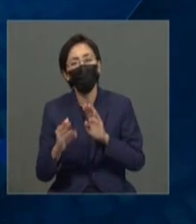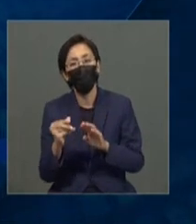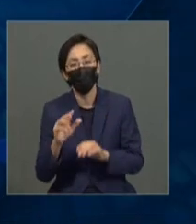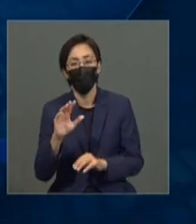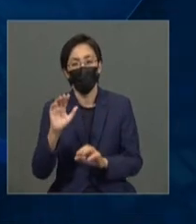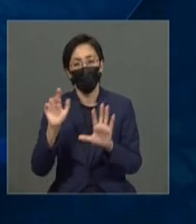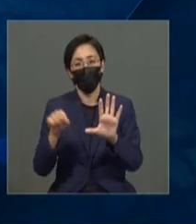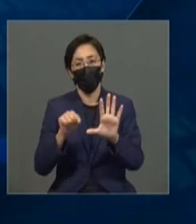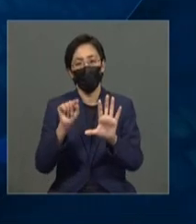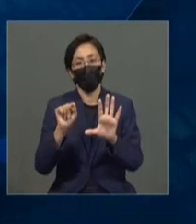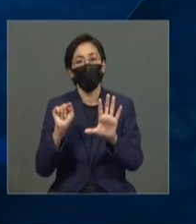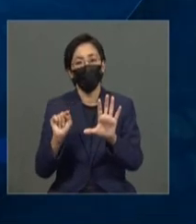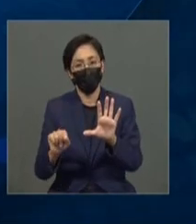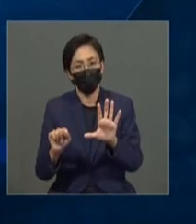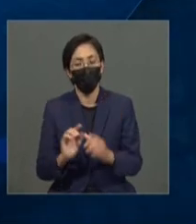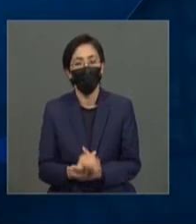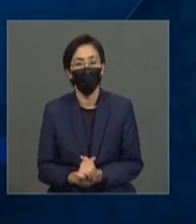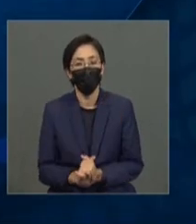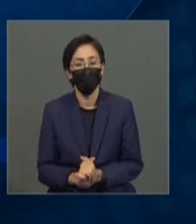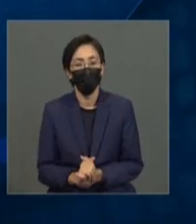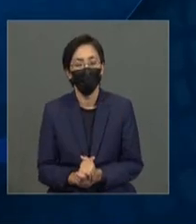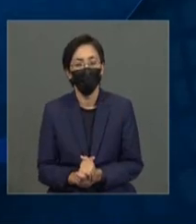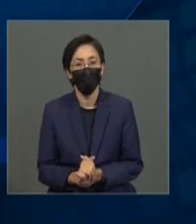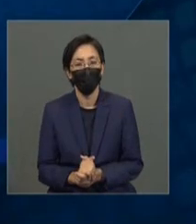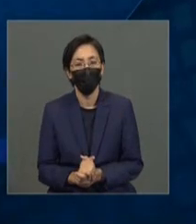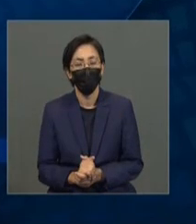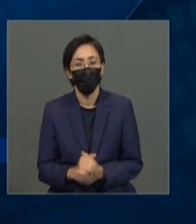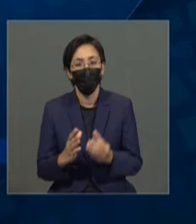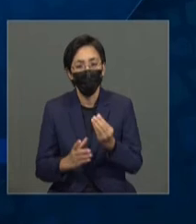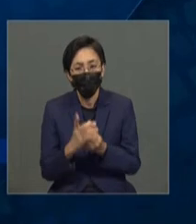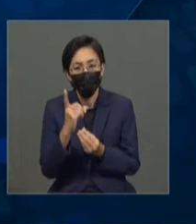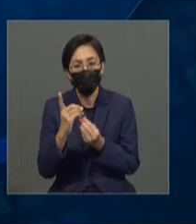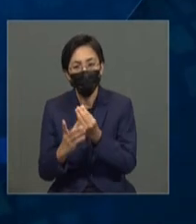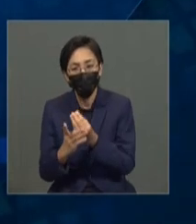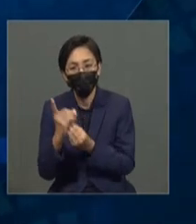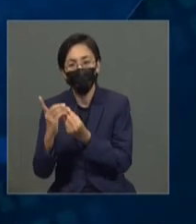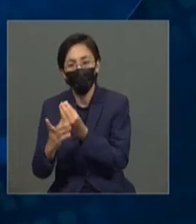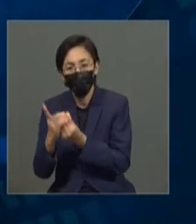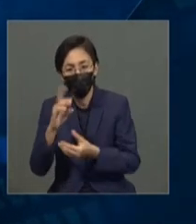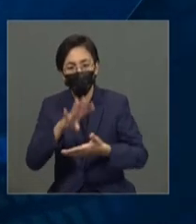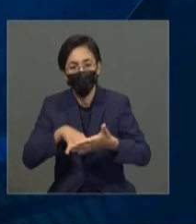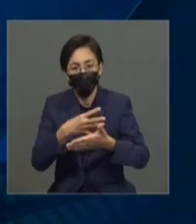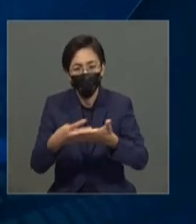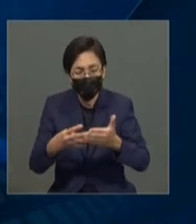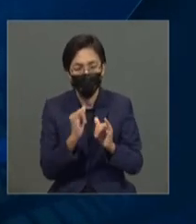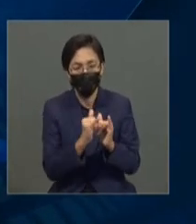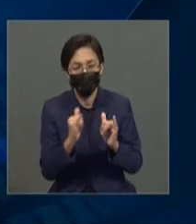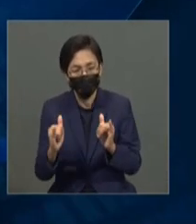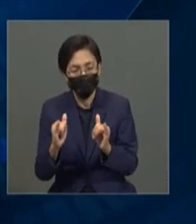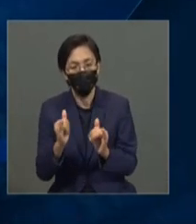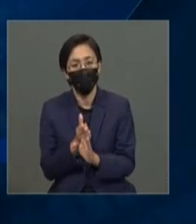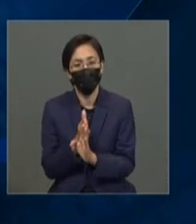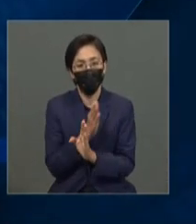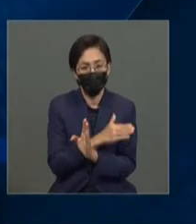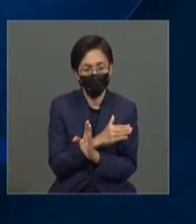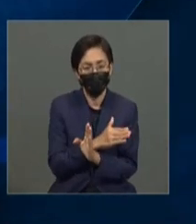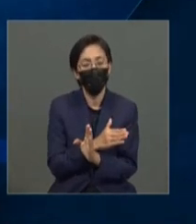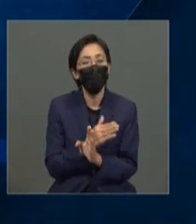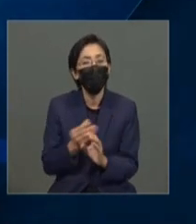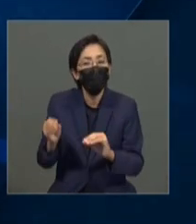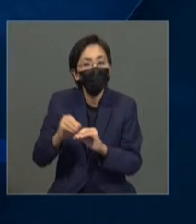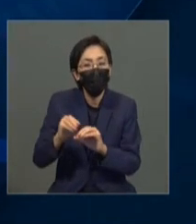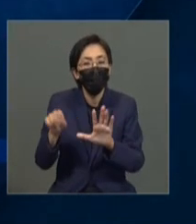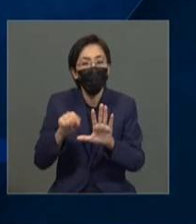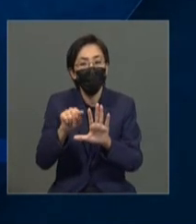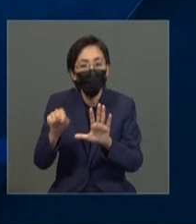กว่า 5% นะคะรวมแล้วเนี่ยในแต่ละสัปดาห์จะมีการวางแผนเตียงล่วงหน้าคิดจาก 5%